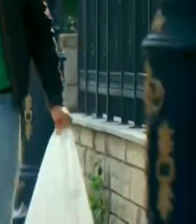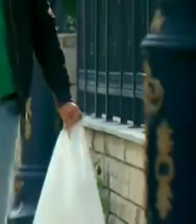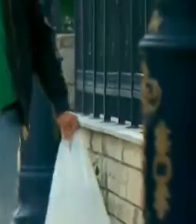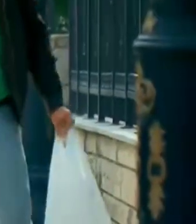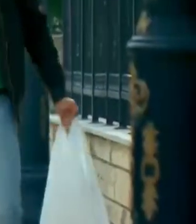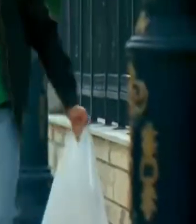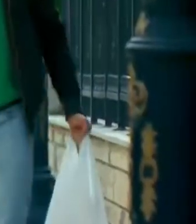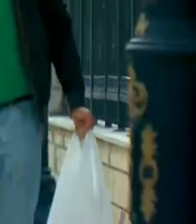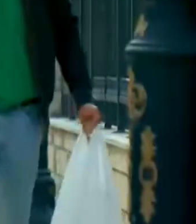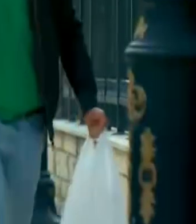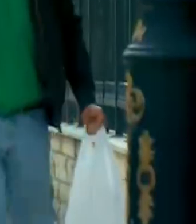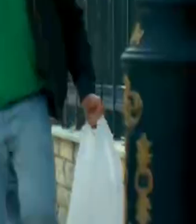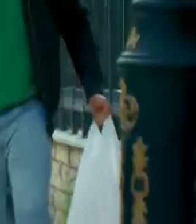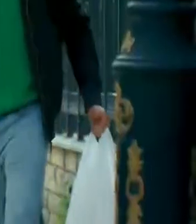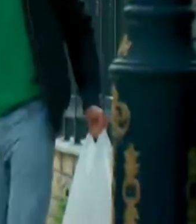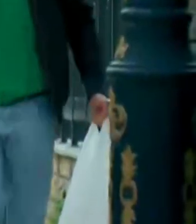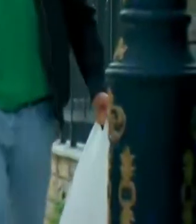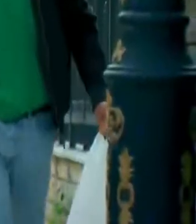bile.